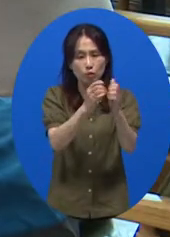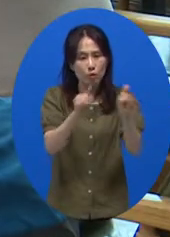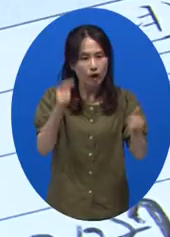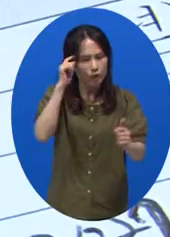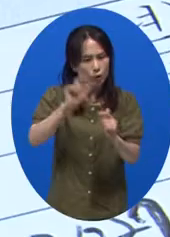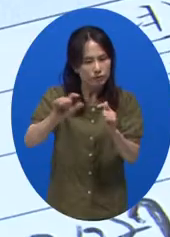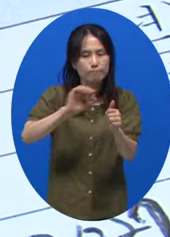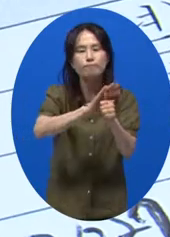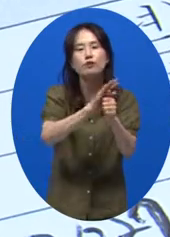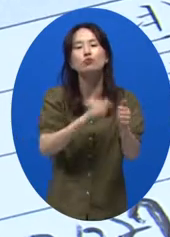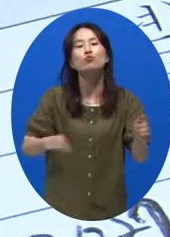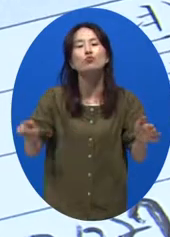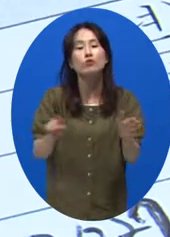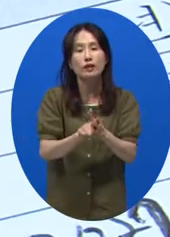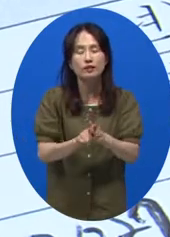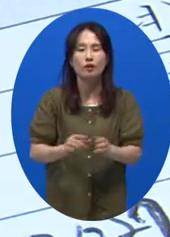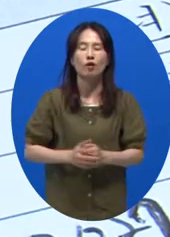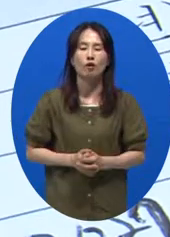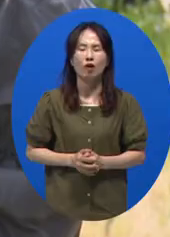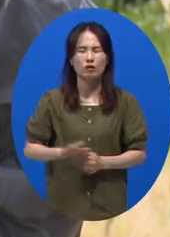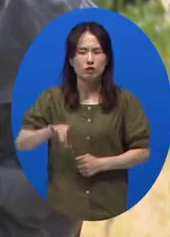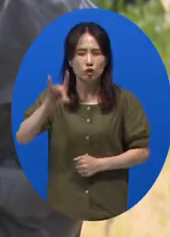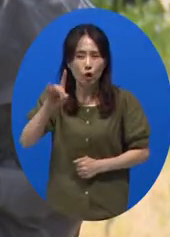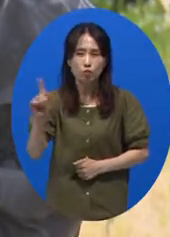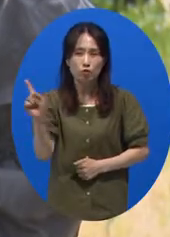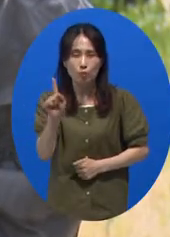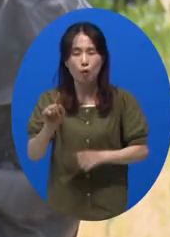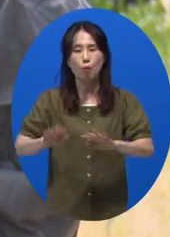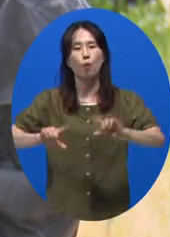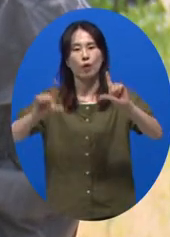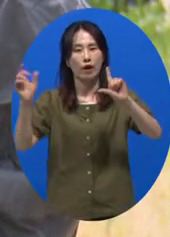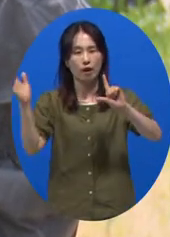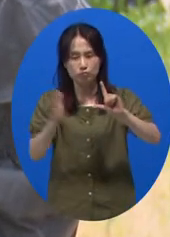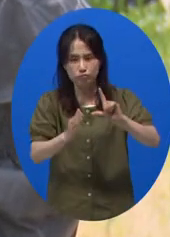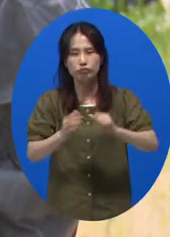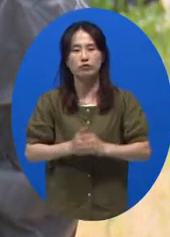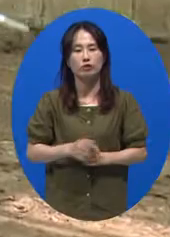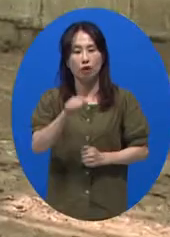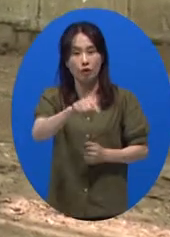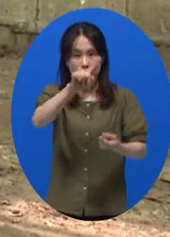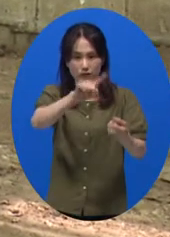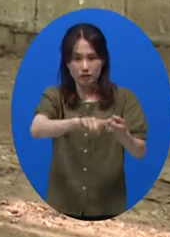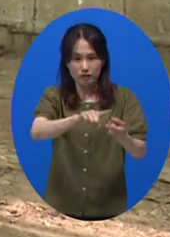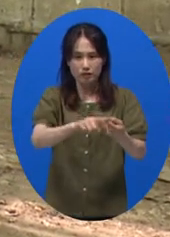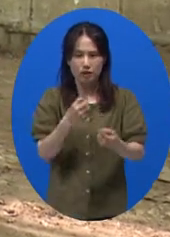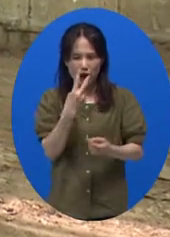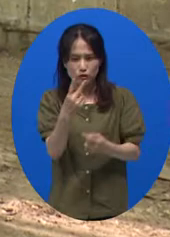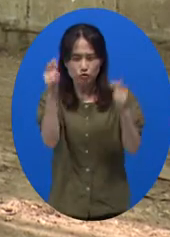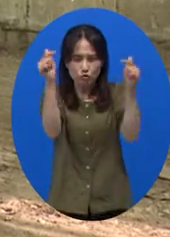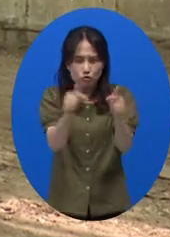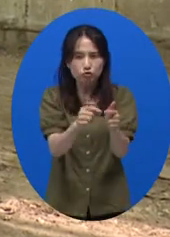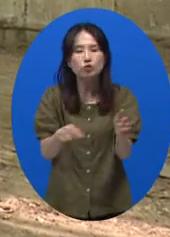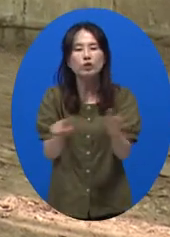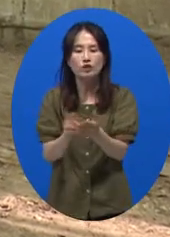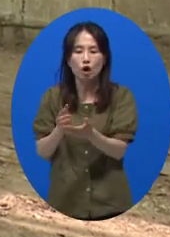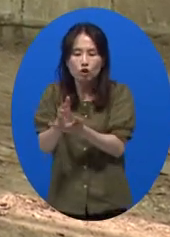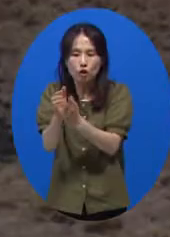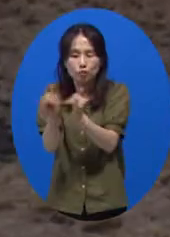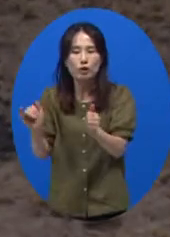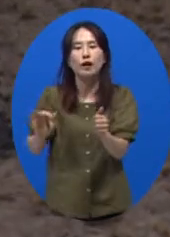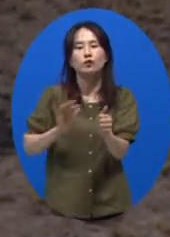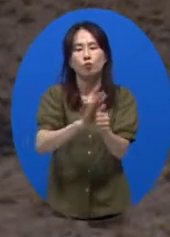축산농가의 고민을 해결하고자 전국광역 지자체 최초로 올해부터 축산농가를 대상으로 악취 저감을 위한